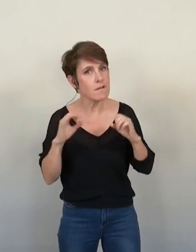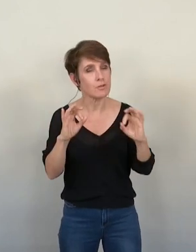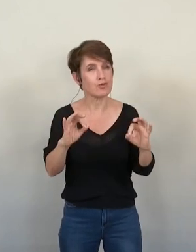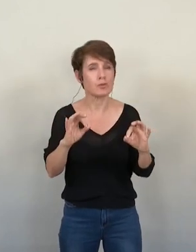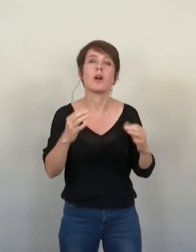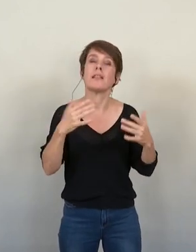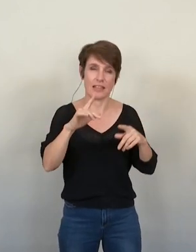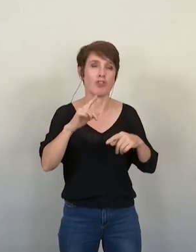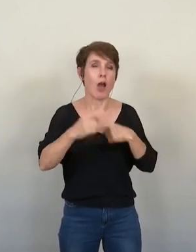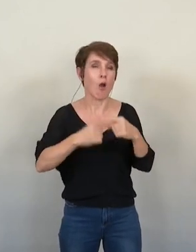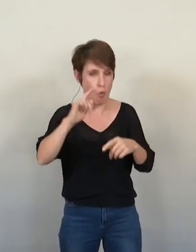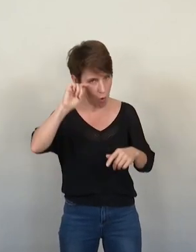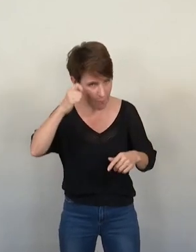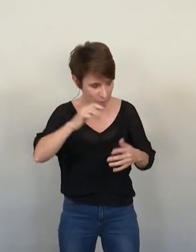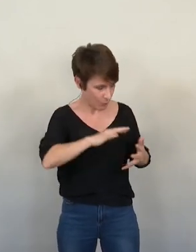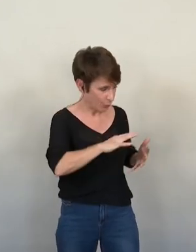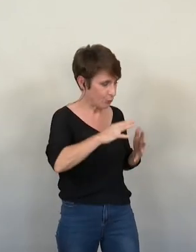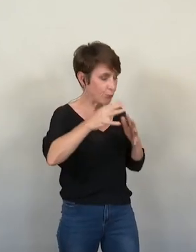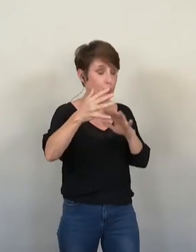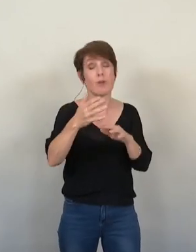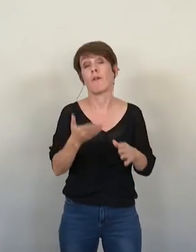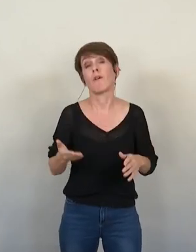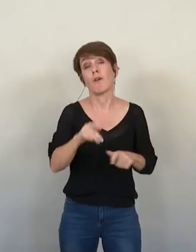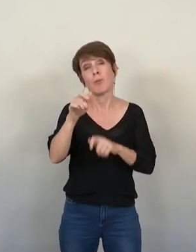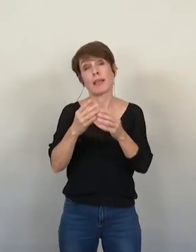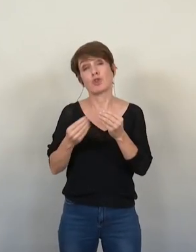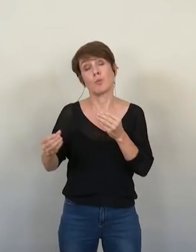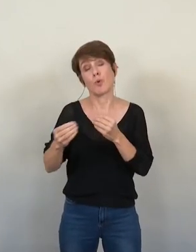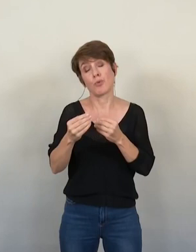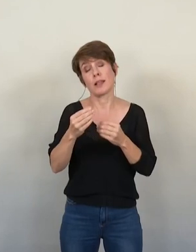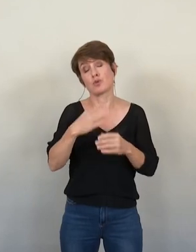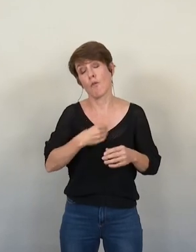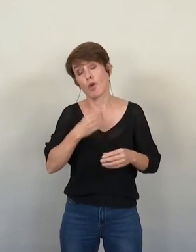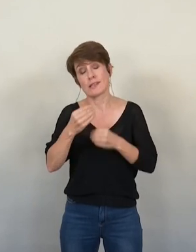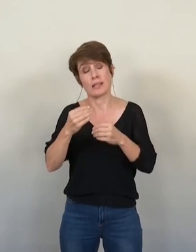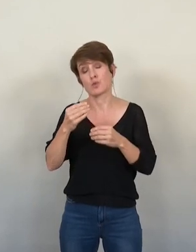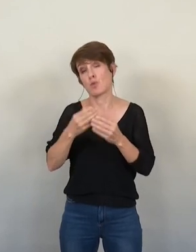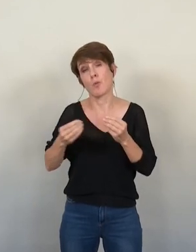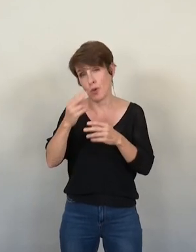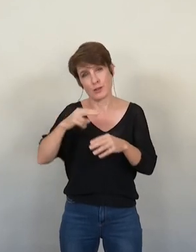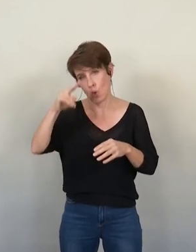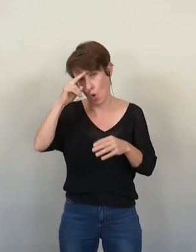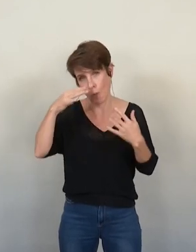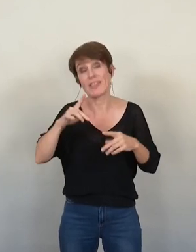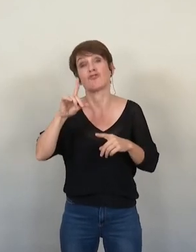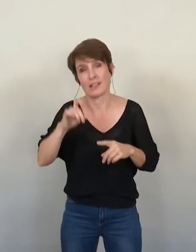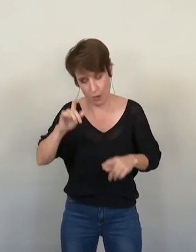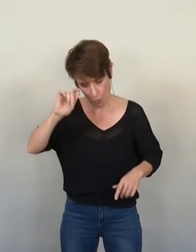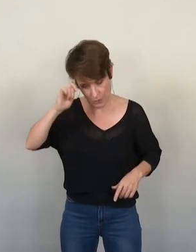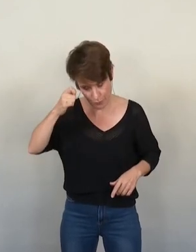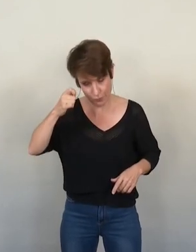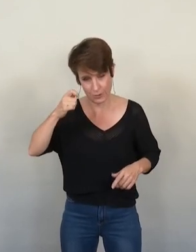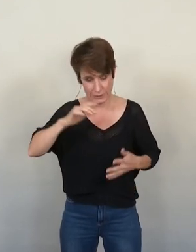années sur les habitudes alimentaires des des des Françaises et des Français des européennes et des Européens sur déjà une forte une forte